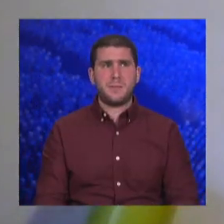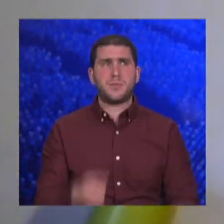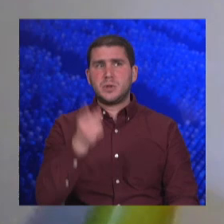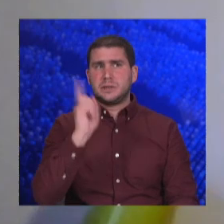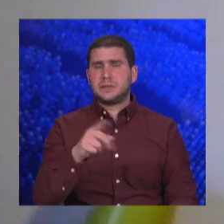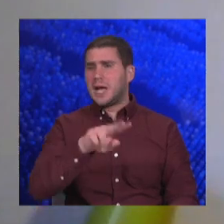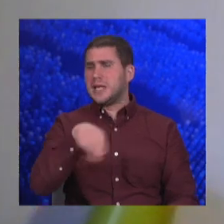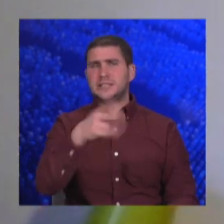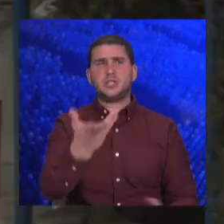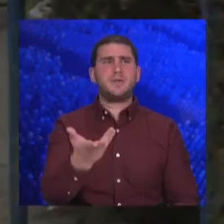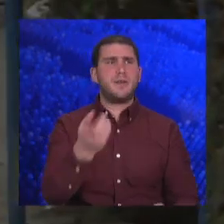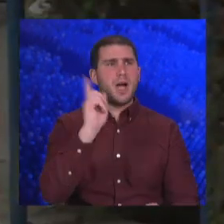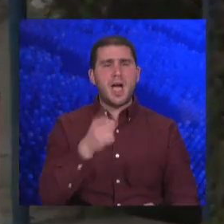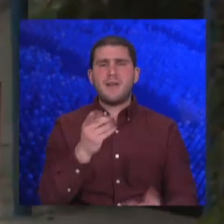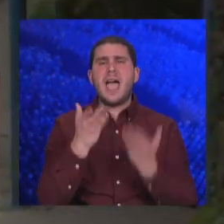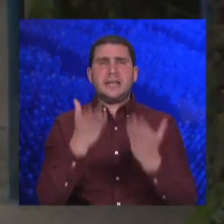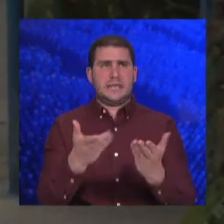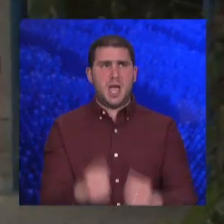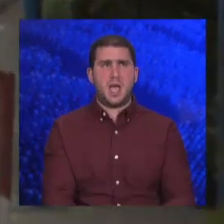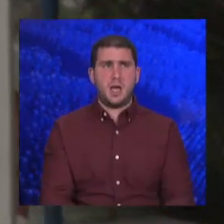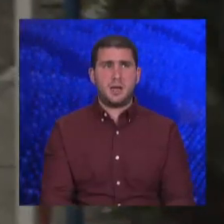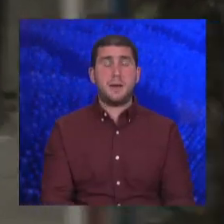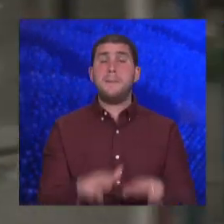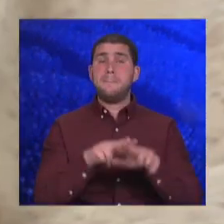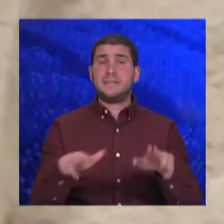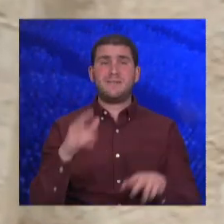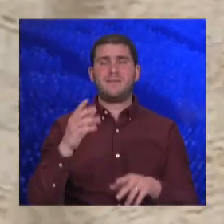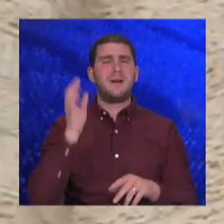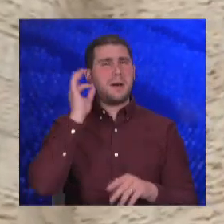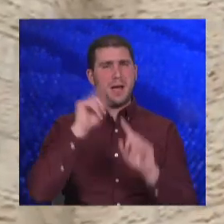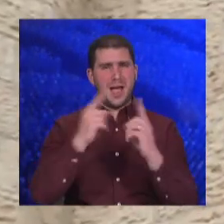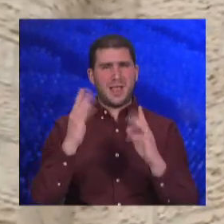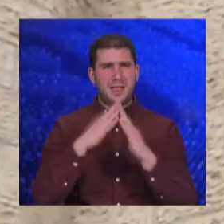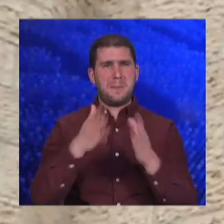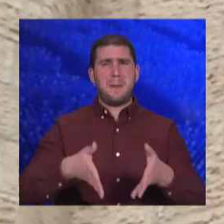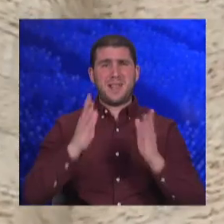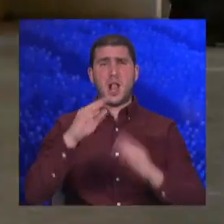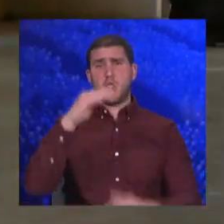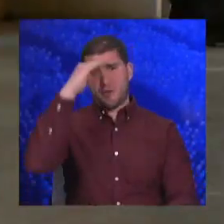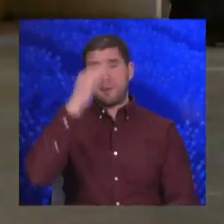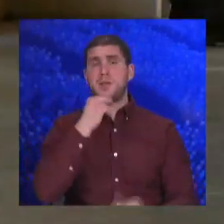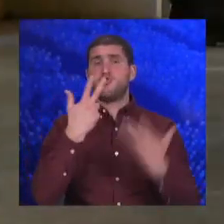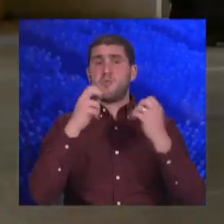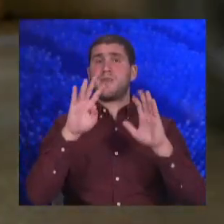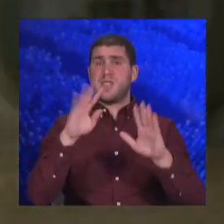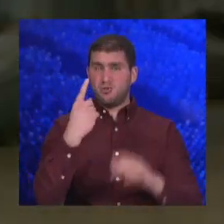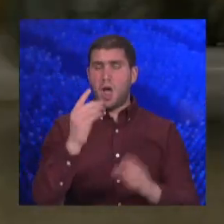שהוא צריך להסתובב, הוא צריך עזרה. מצבה של דיירת אחרת במגדל נופים, בת 89,